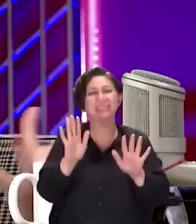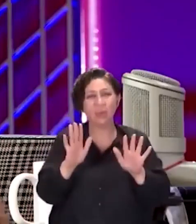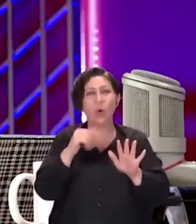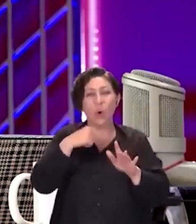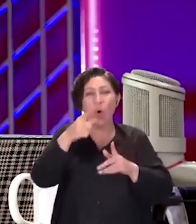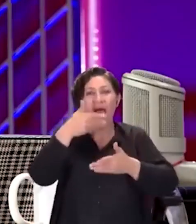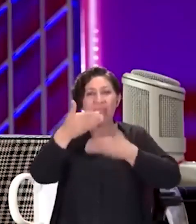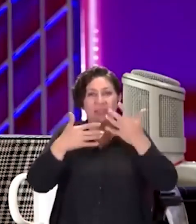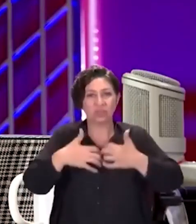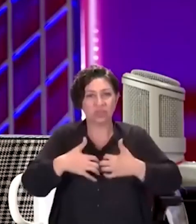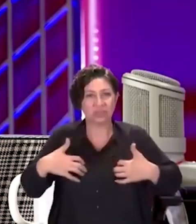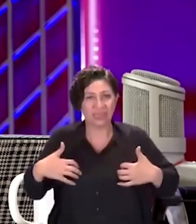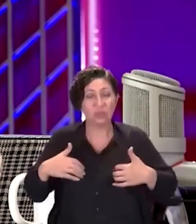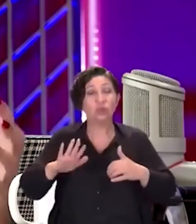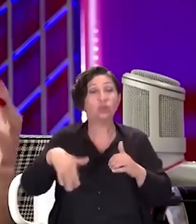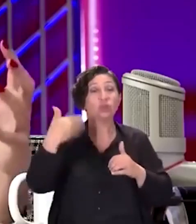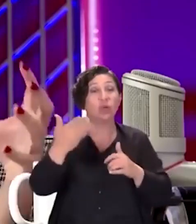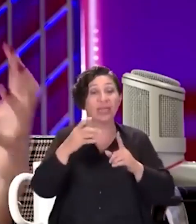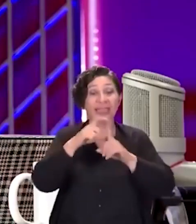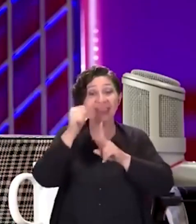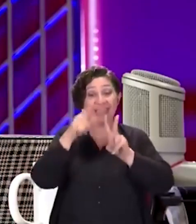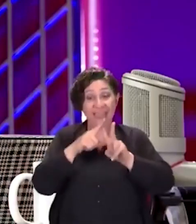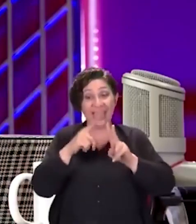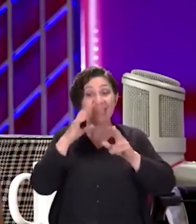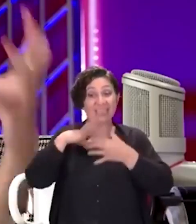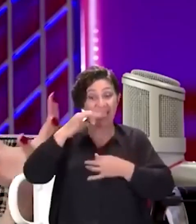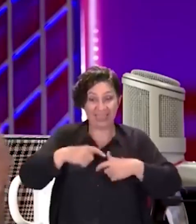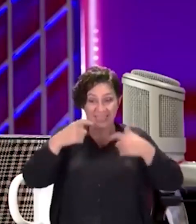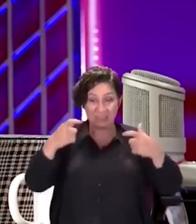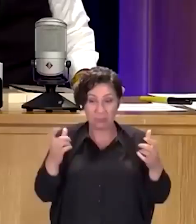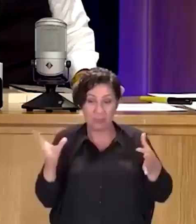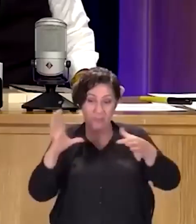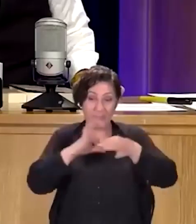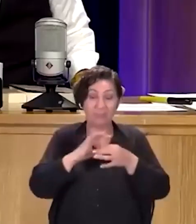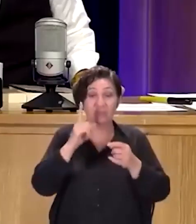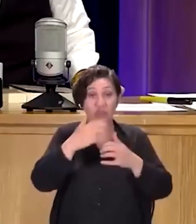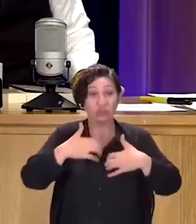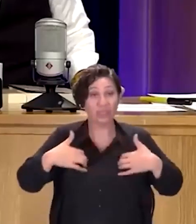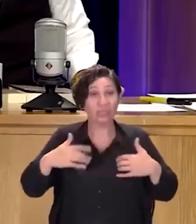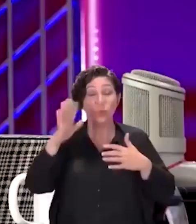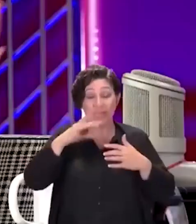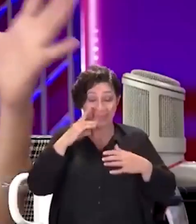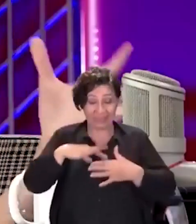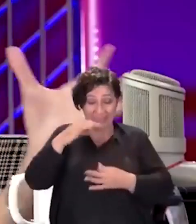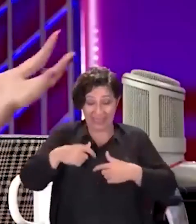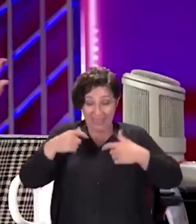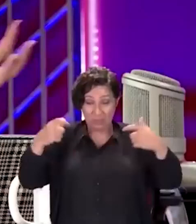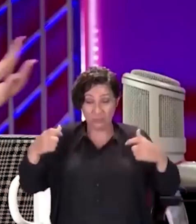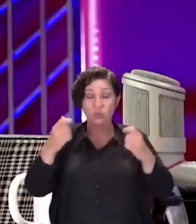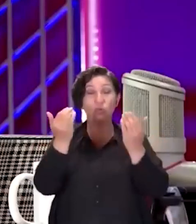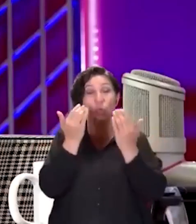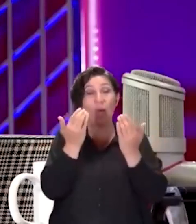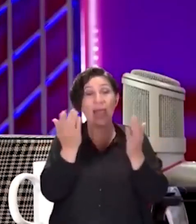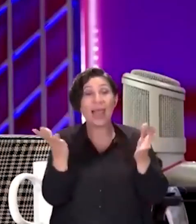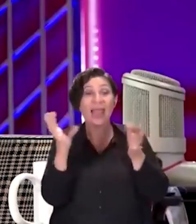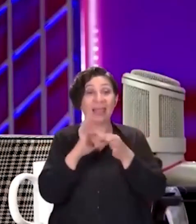onu anlatmak bir cesaretti. Sonra dinle kişisel gelişimi kombine etmek bir cesaretti. Sonra sadece kişisel gelişimci olarak bir, belki